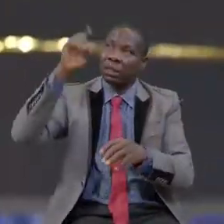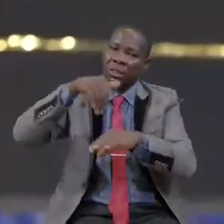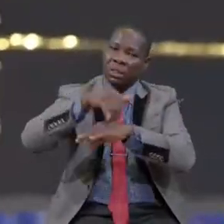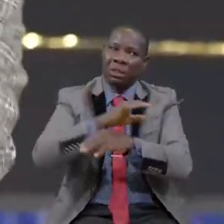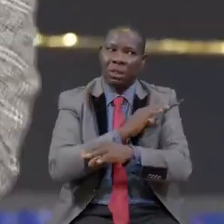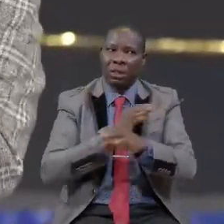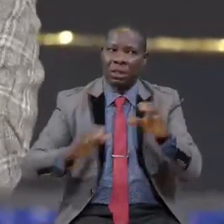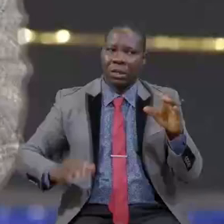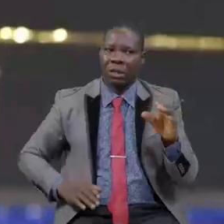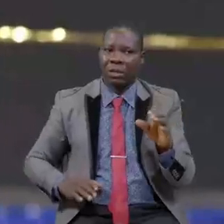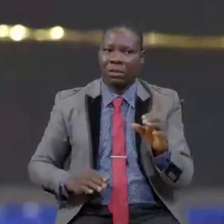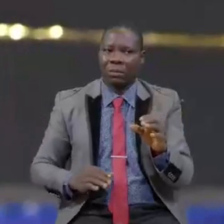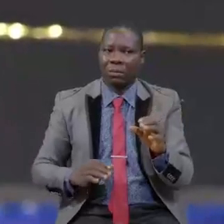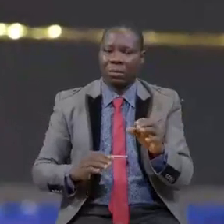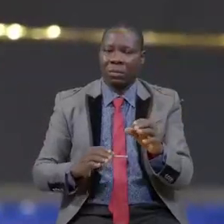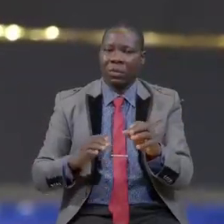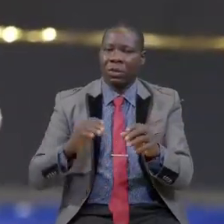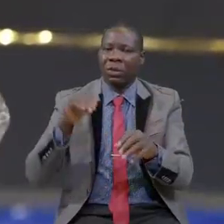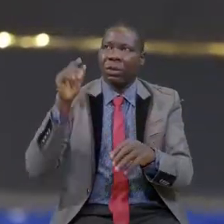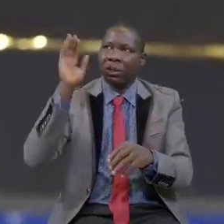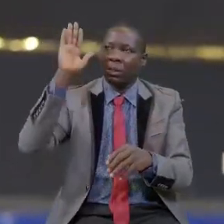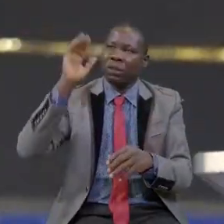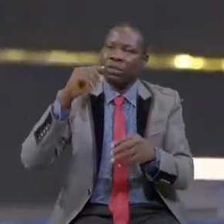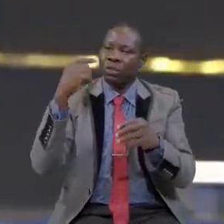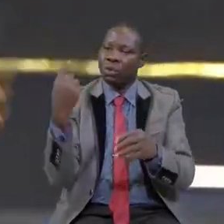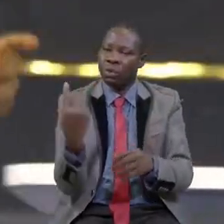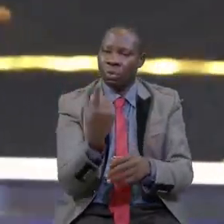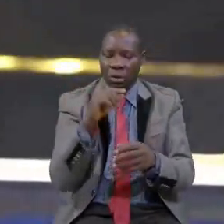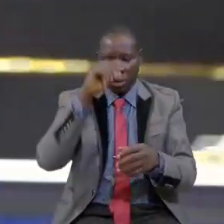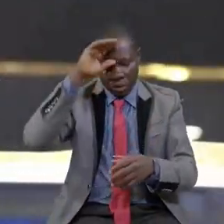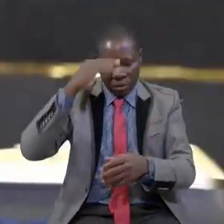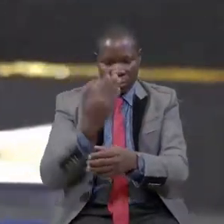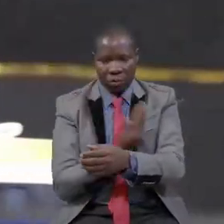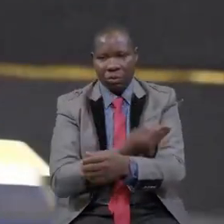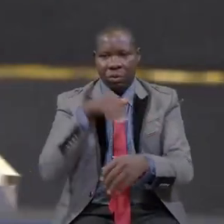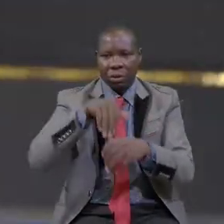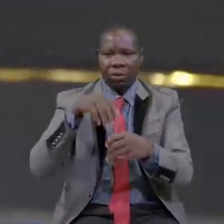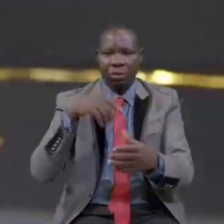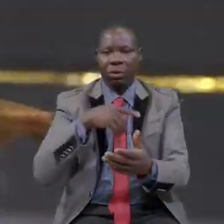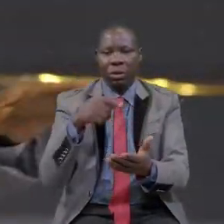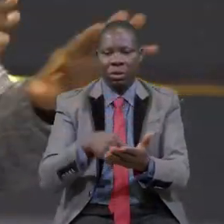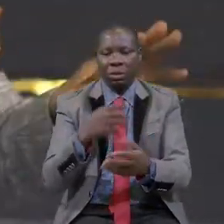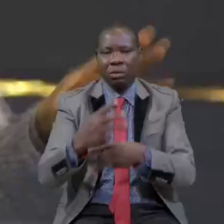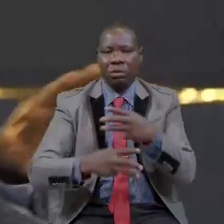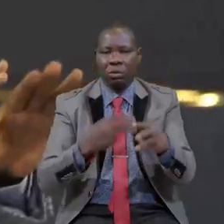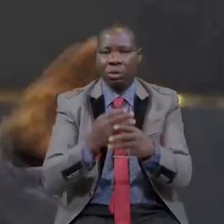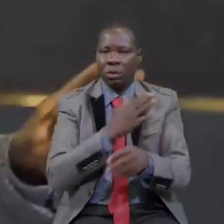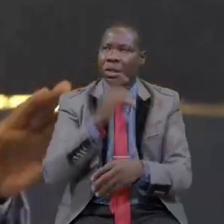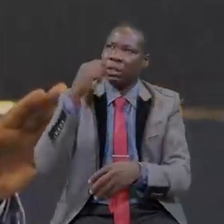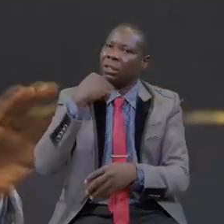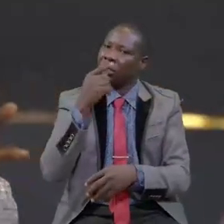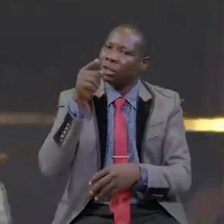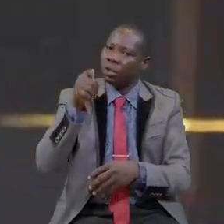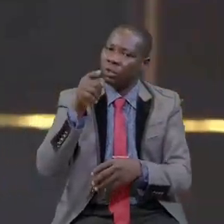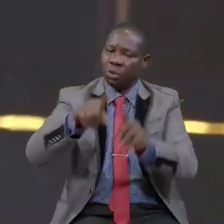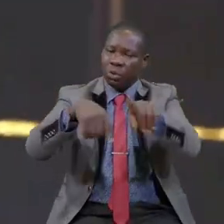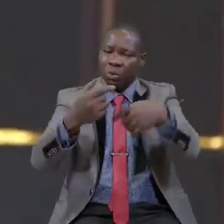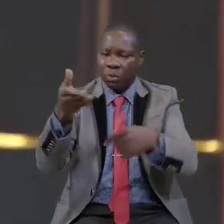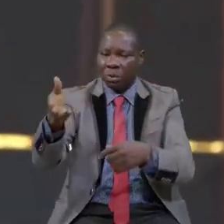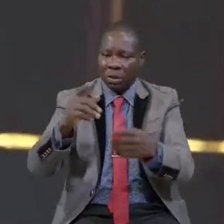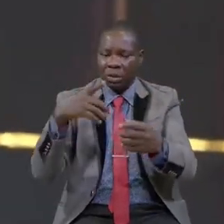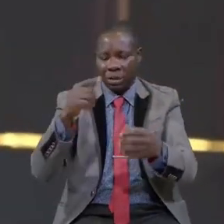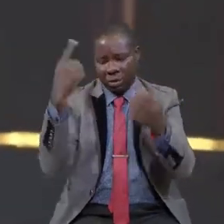son Fils unique, dans ce monde. Et il a dit, toi vas porter le châtiment de leurs